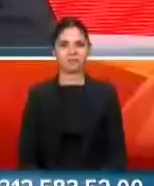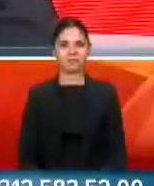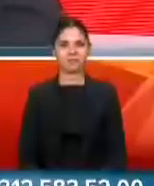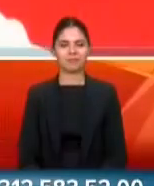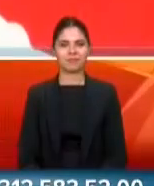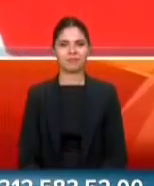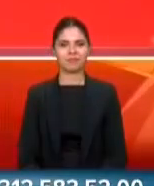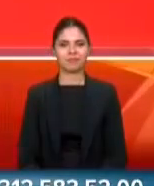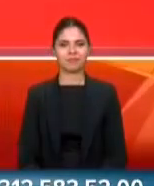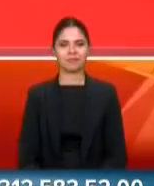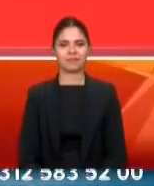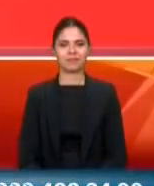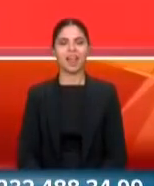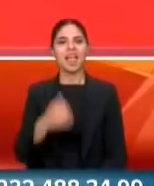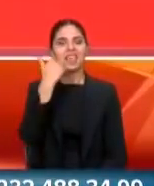Yalan.